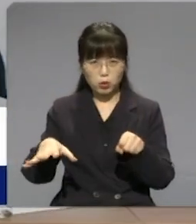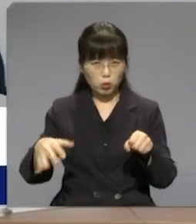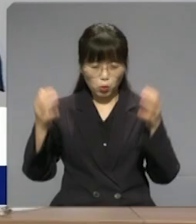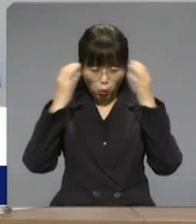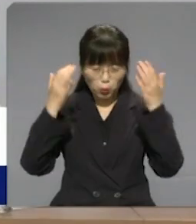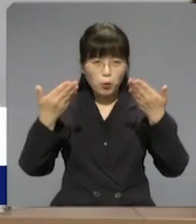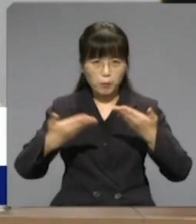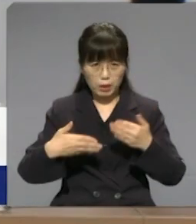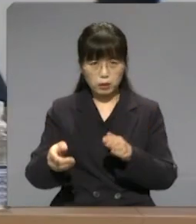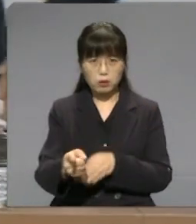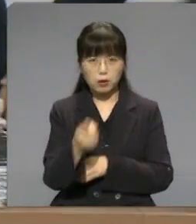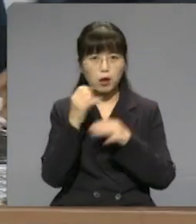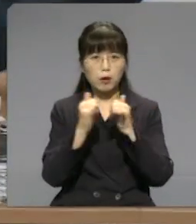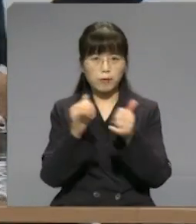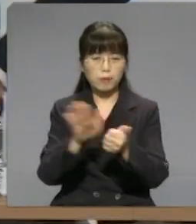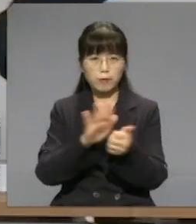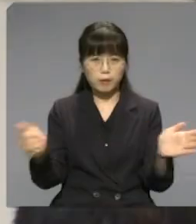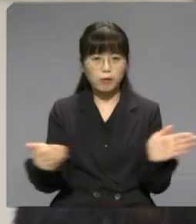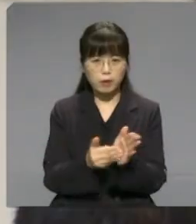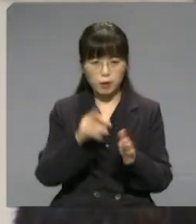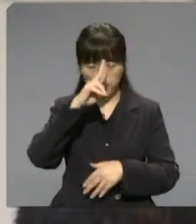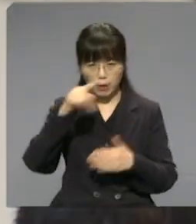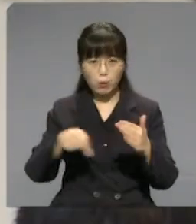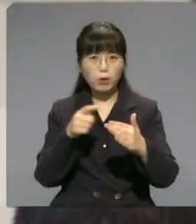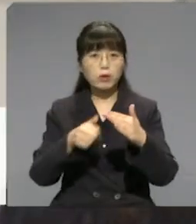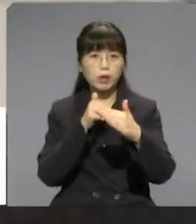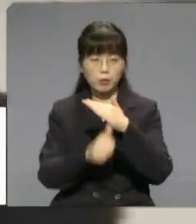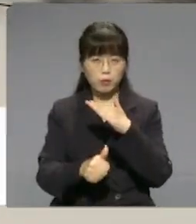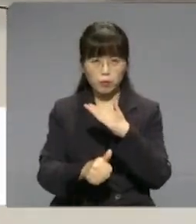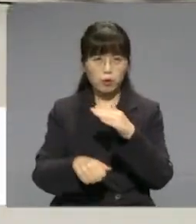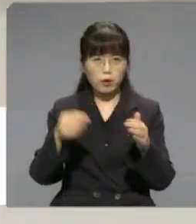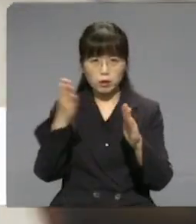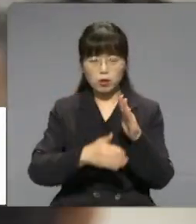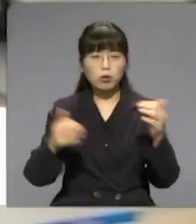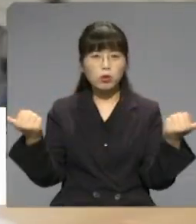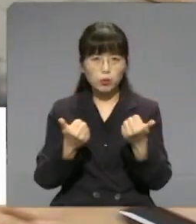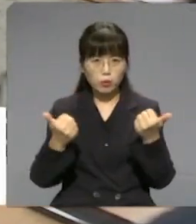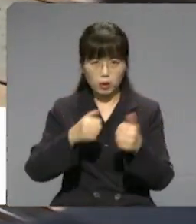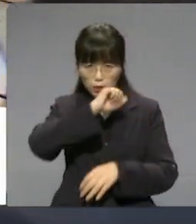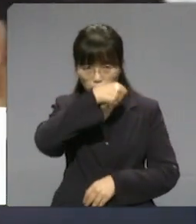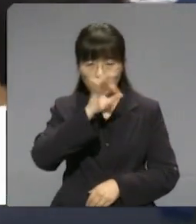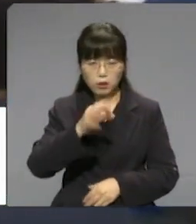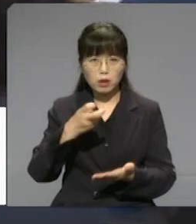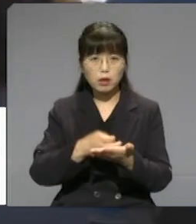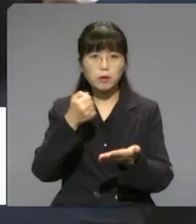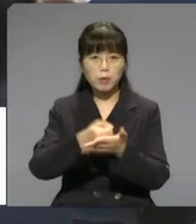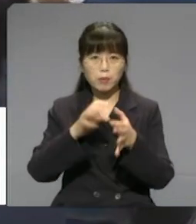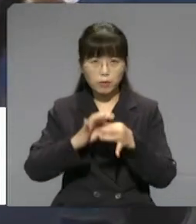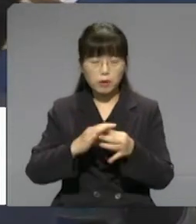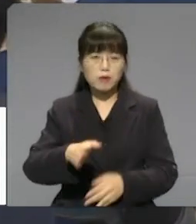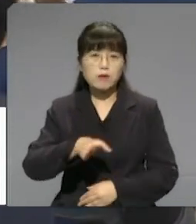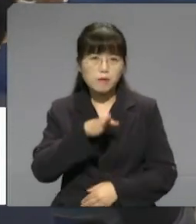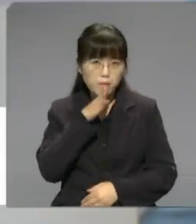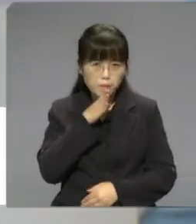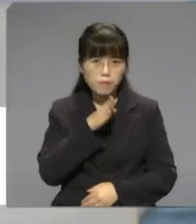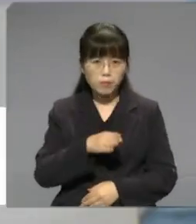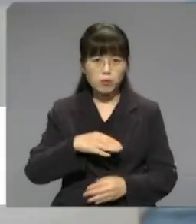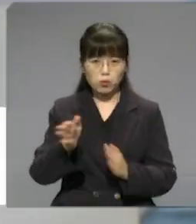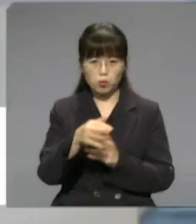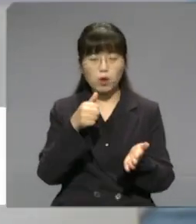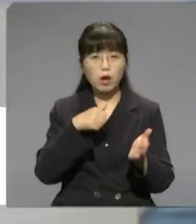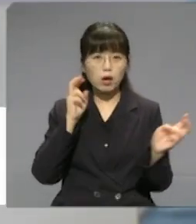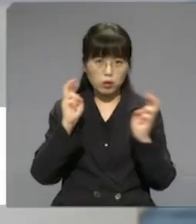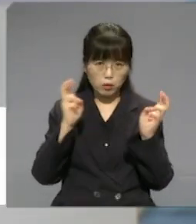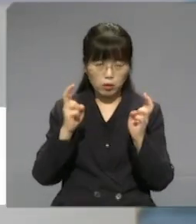어민들을 위로했습니다. 박광원 원내대표는 정기국회에서 예산과 입법을 통해 실질적으로 수산업계